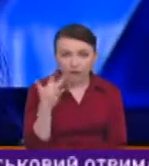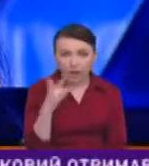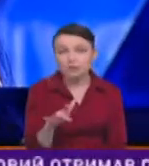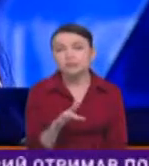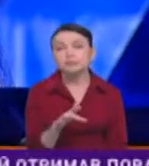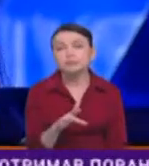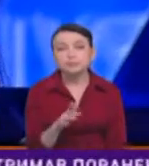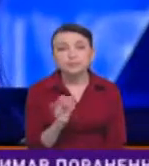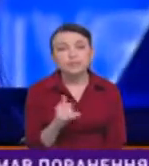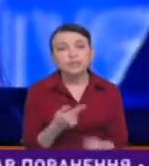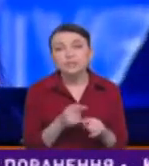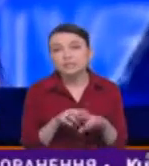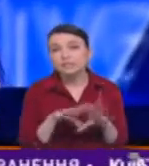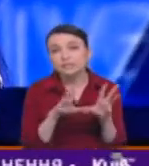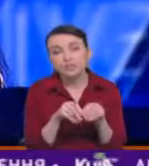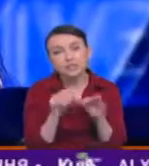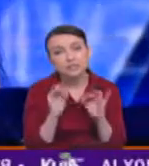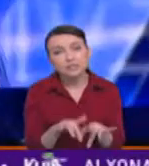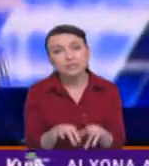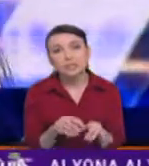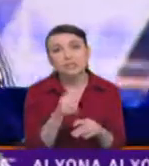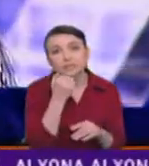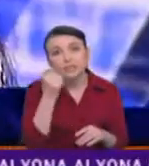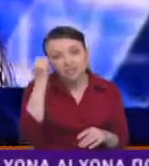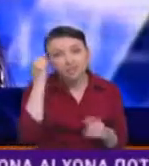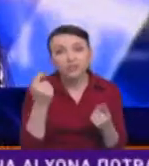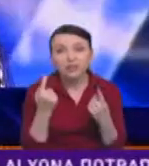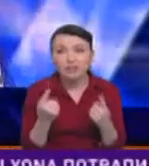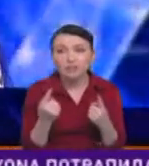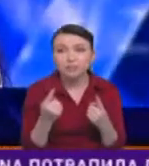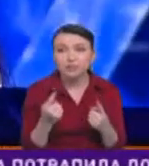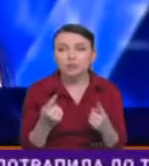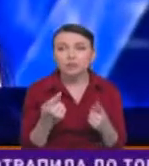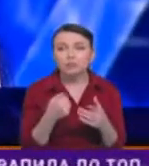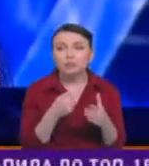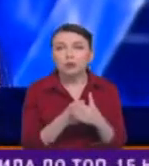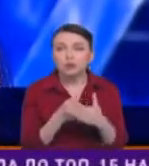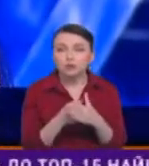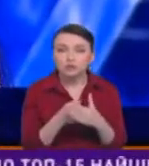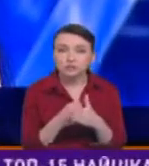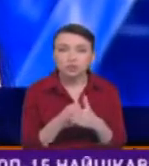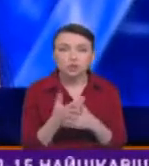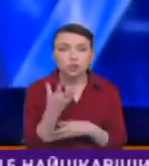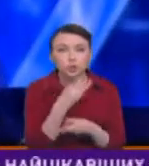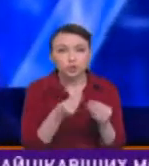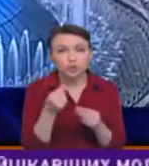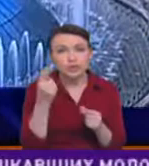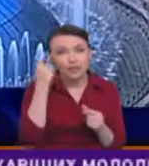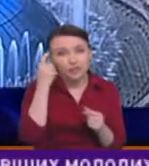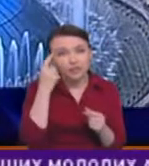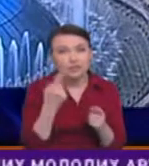безперечно. І це все діється завдяки великим бігдата-базам, завдяки штучному інтелекту,